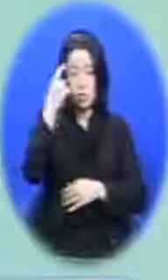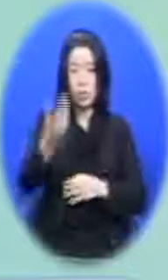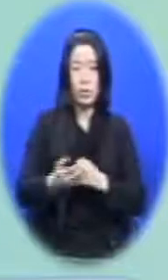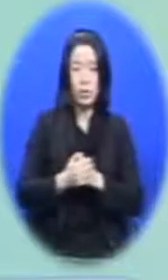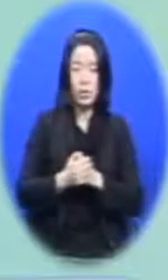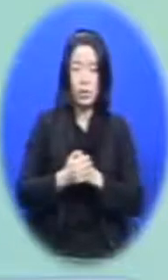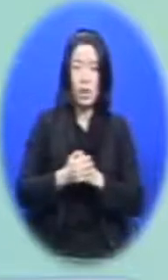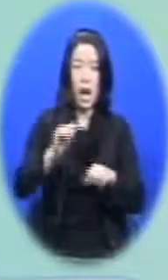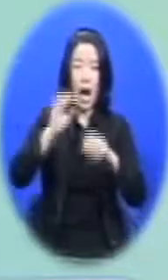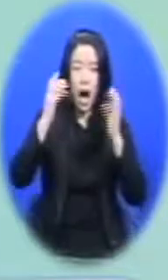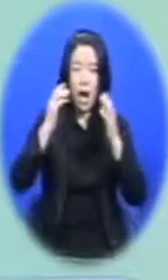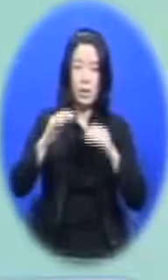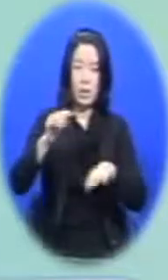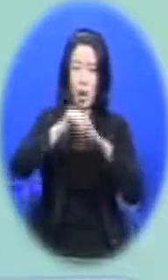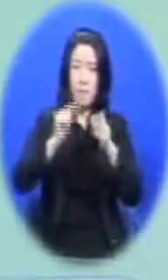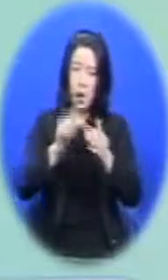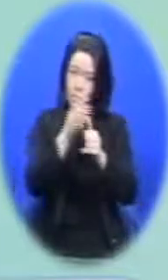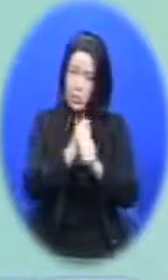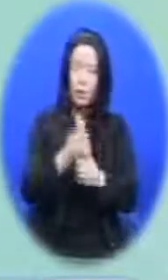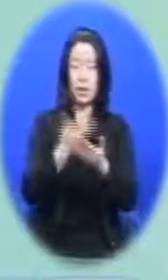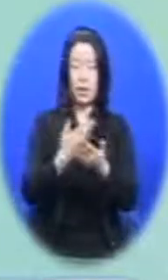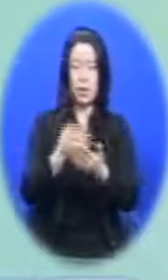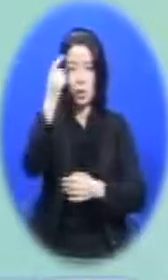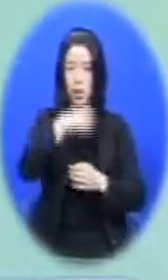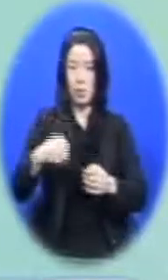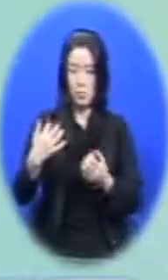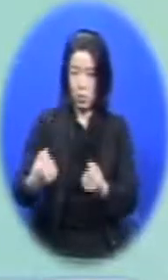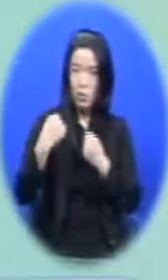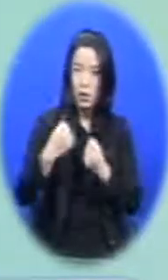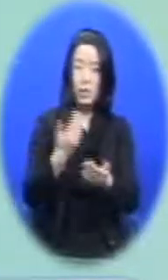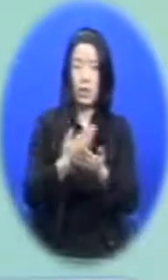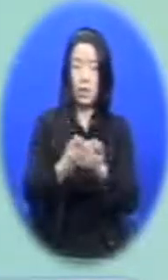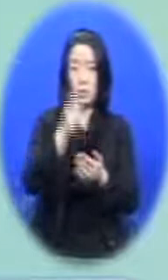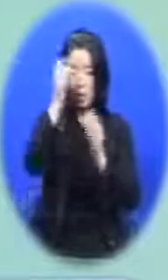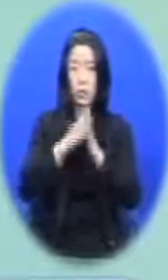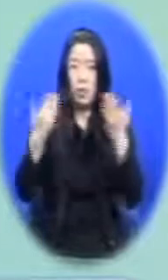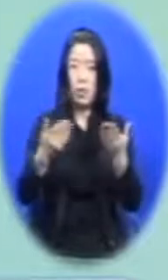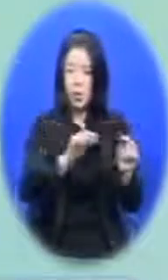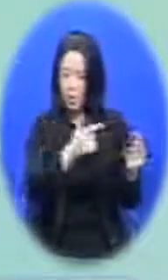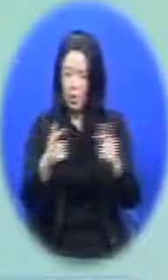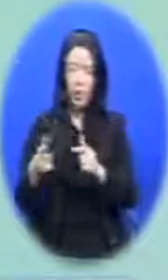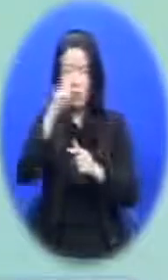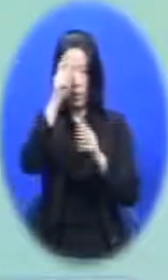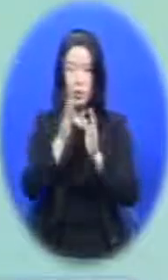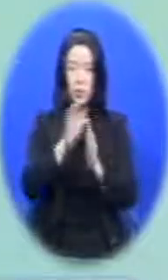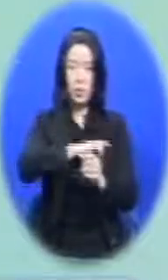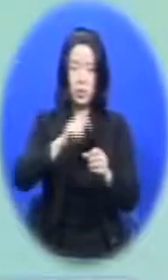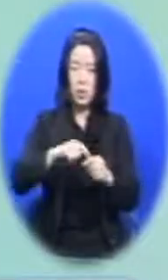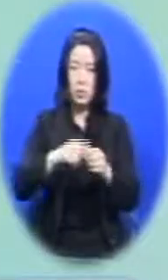바로 마음 잡게 해달라고 기도도 했잖아요. 건강 달라고도 구했잖아요. 별의별 기도 제목을 다